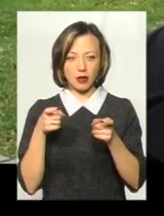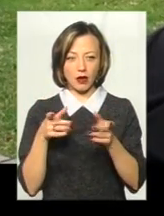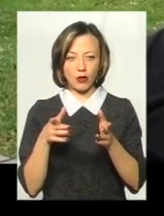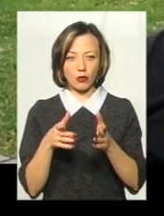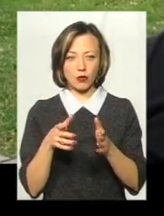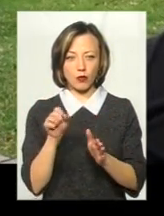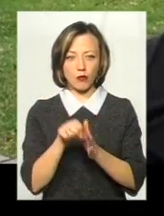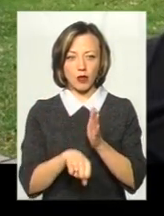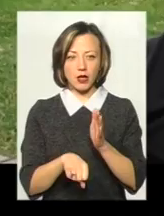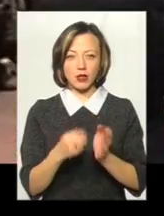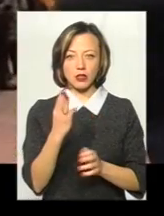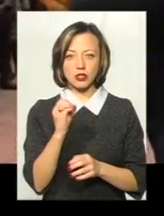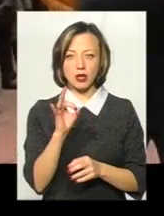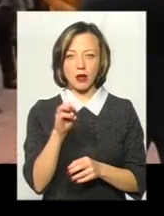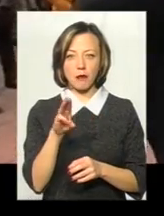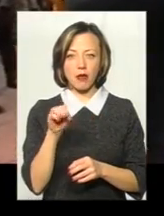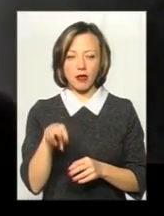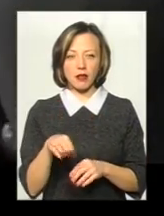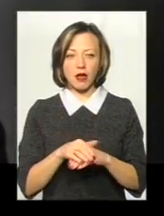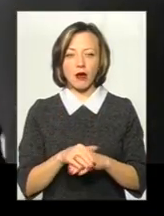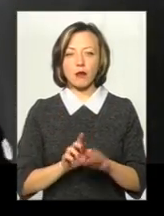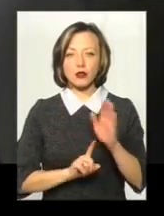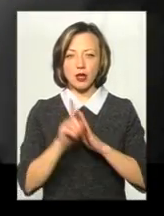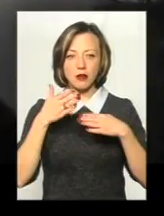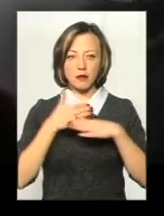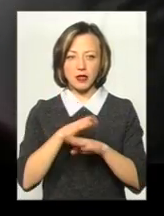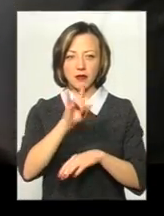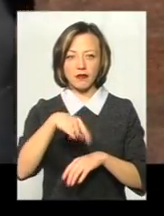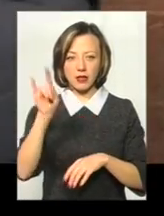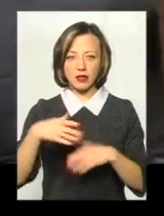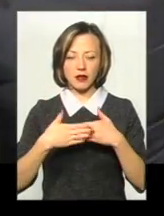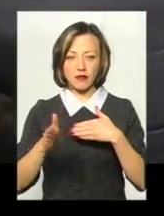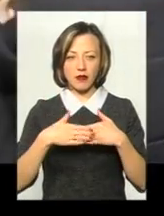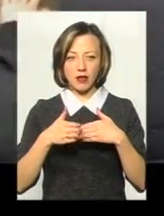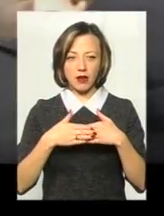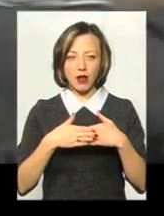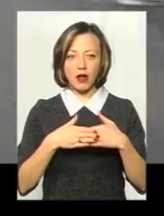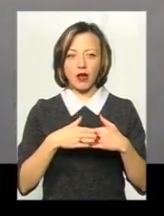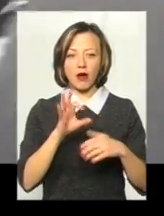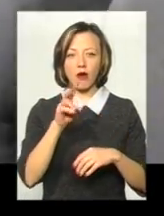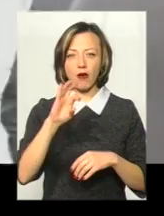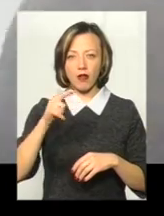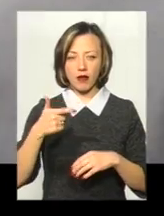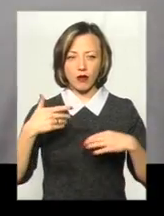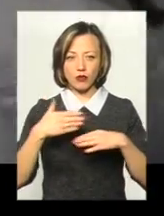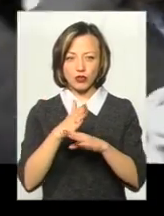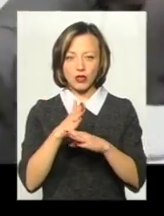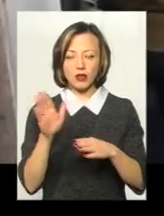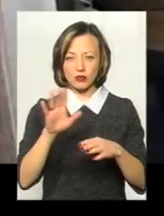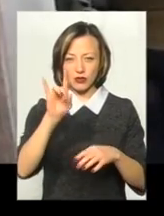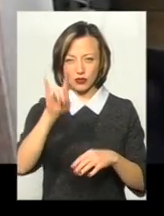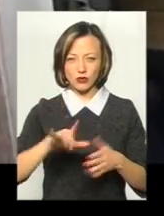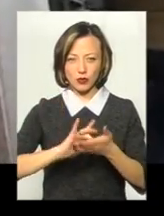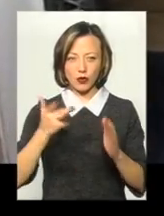стріляють, убили Шеремета. Люди почали бити вікна, скляні вхідні двері. Олег Топольницький палицею очищав скло. За